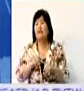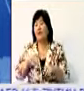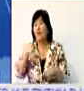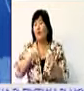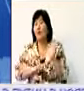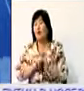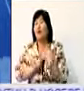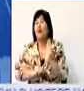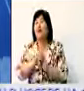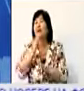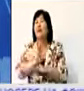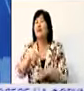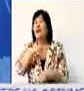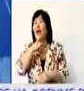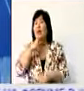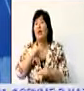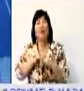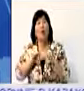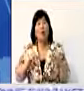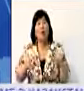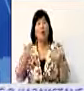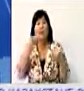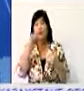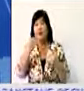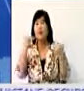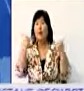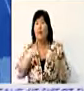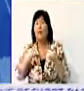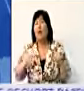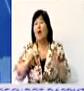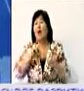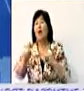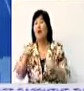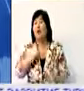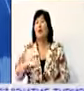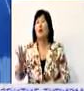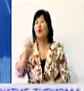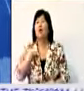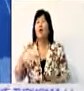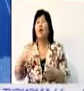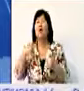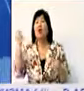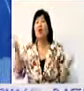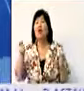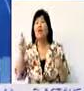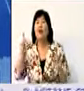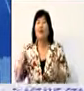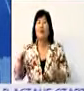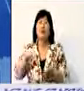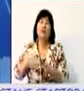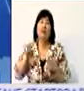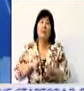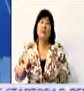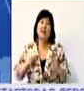– выводить на экспорт мясо, увеличить племенное поголовье. В работе 4-го областного слета животноводов приняли участие представители